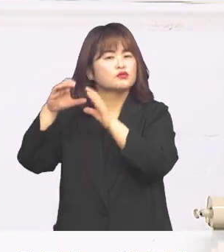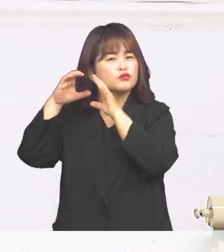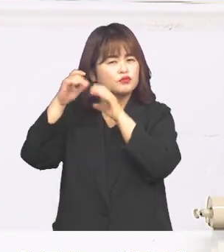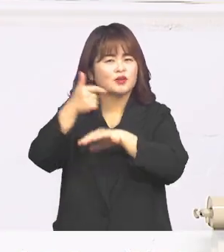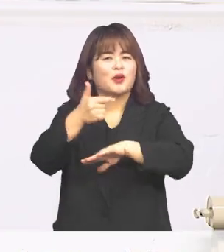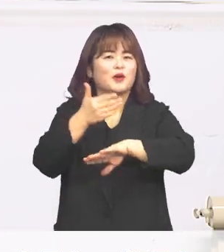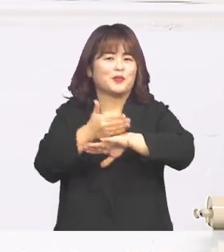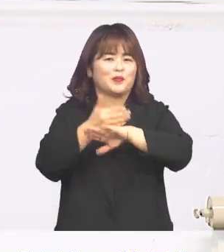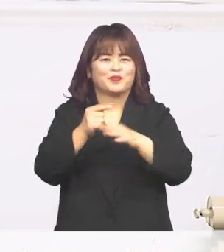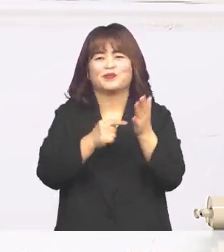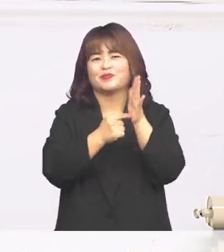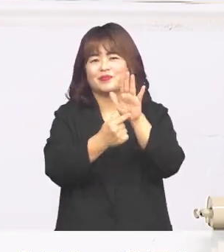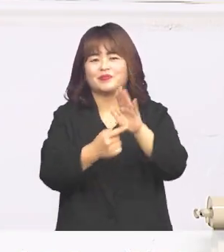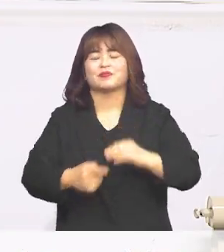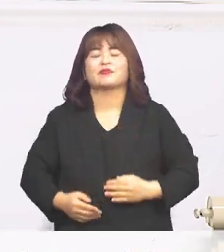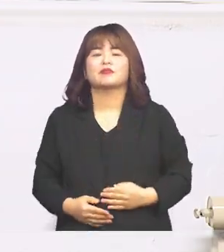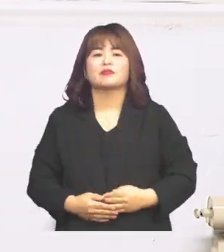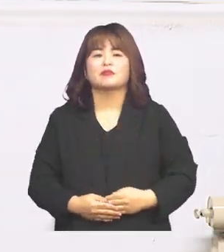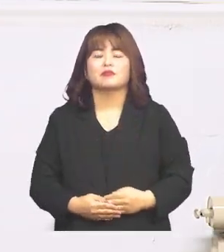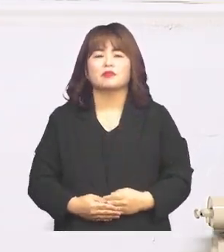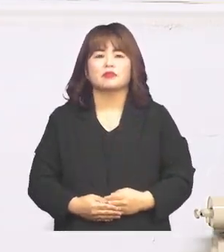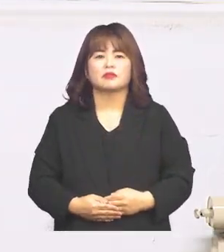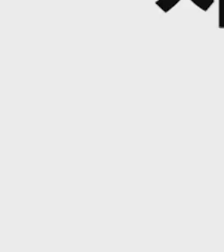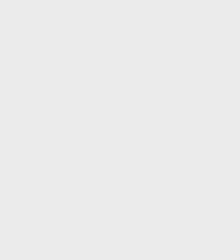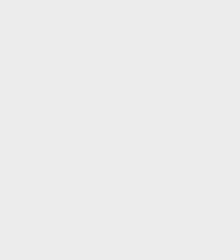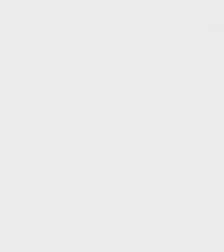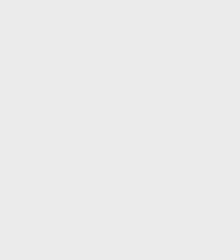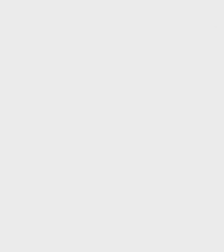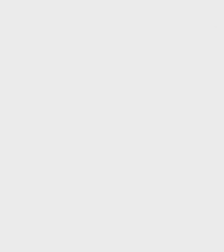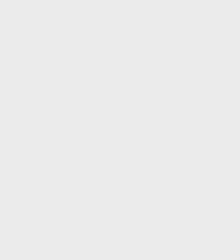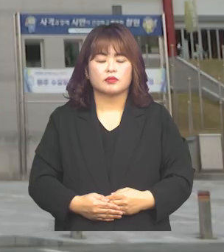시장의 경청에 감사를 표했습니다.